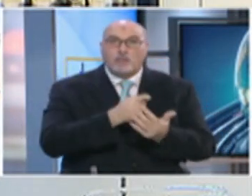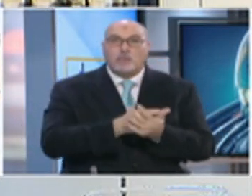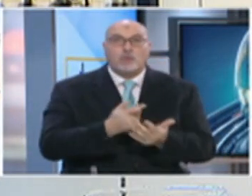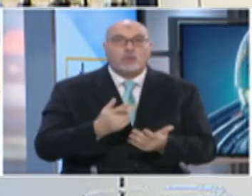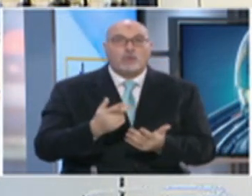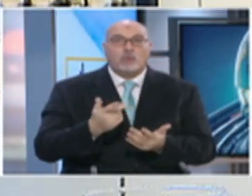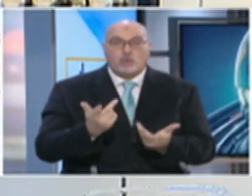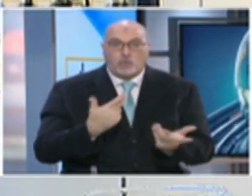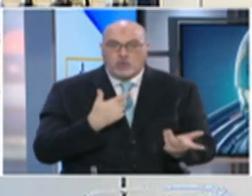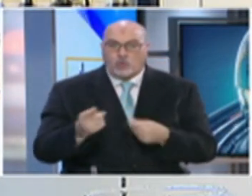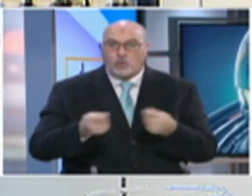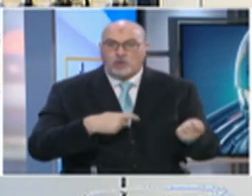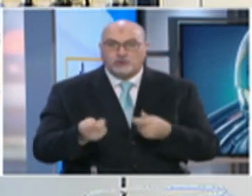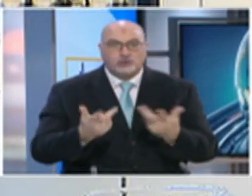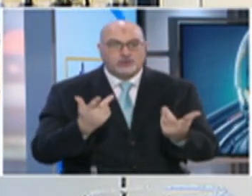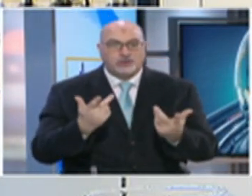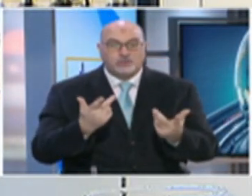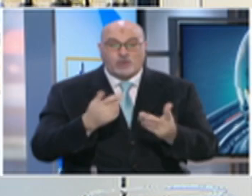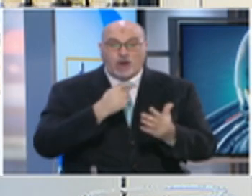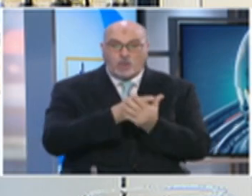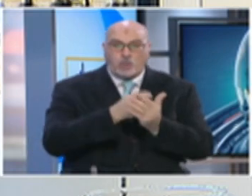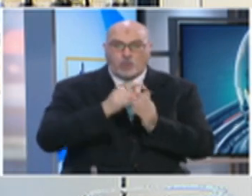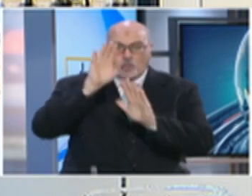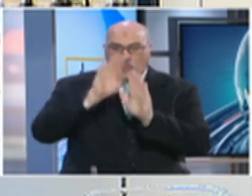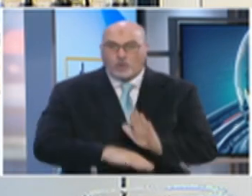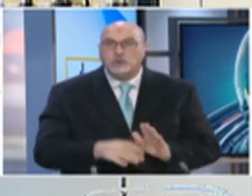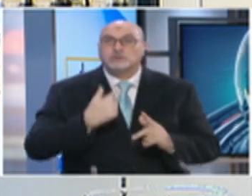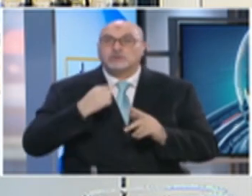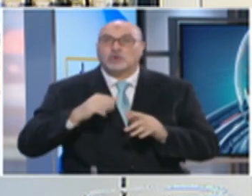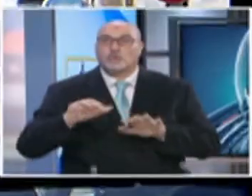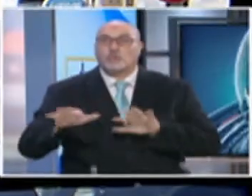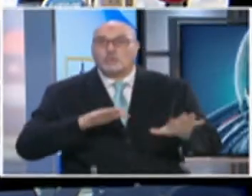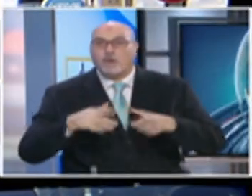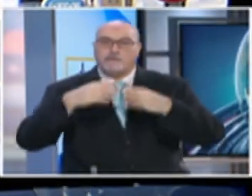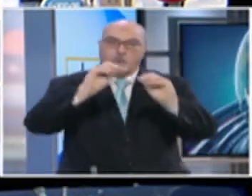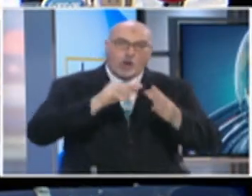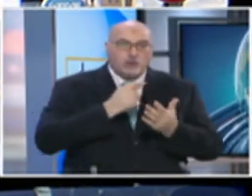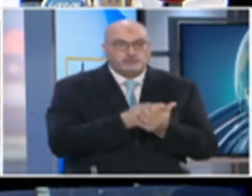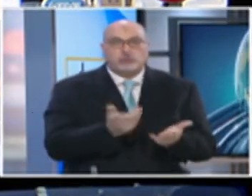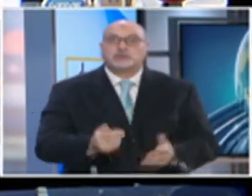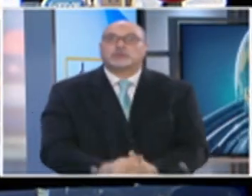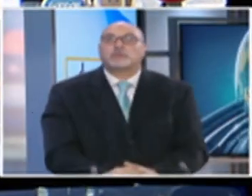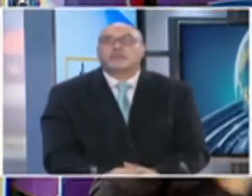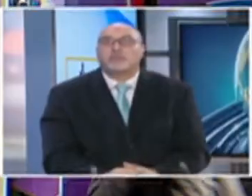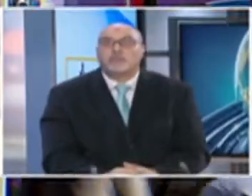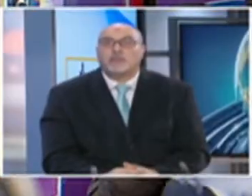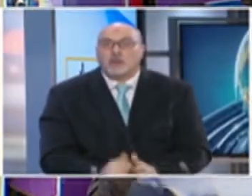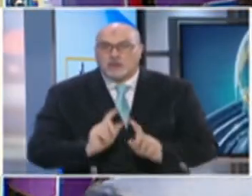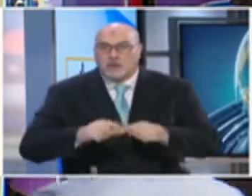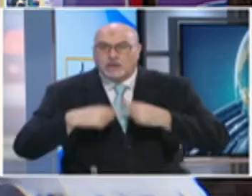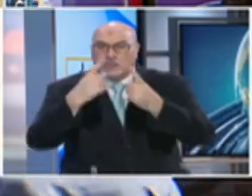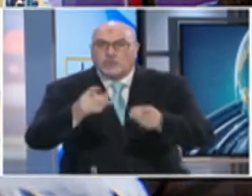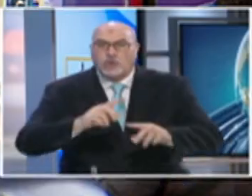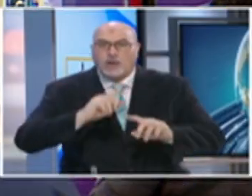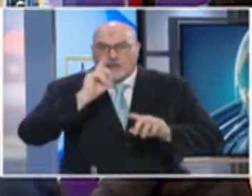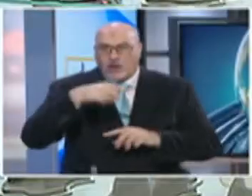يعاود يتحرك المارشي. ثم يكون موفمون في المارشي، يكون بيع عشرة. تنقلنا إلى شارع حسن بادي بالحراش